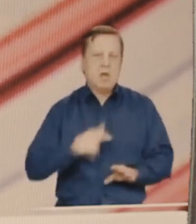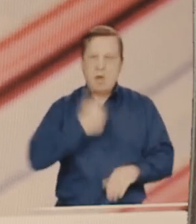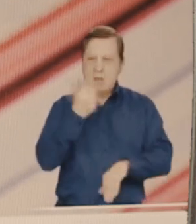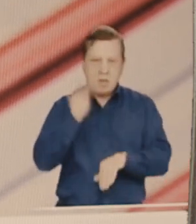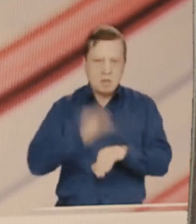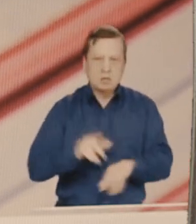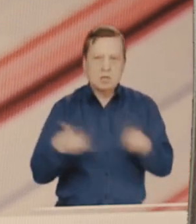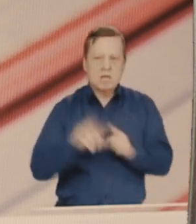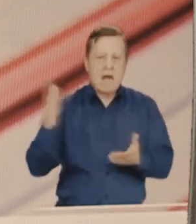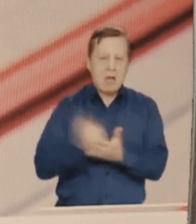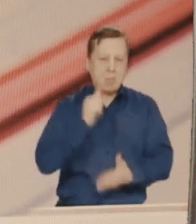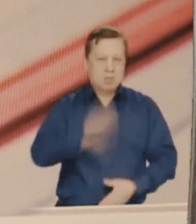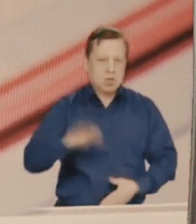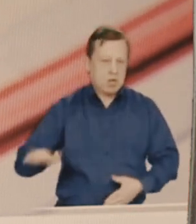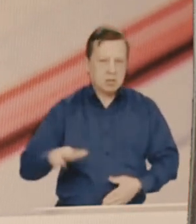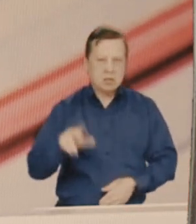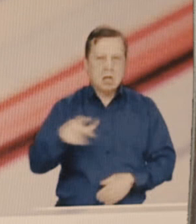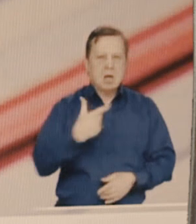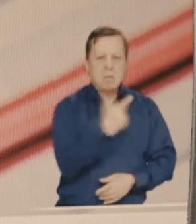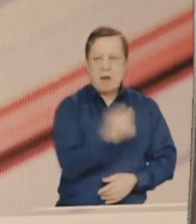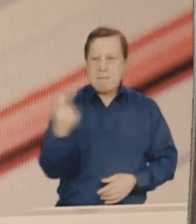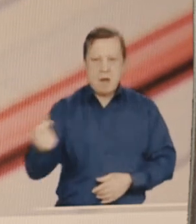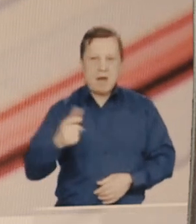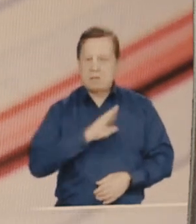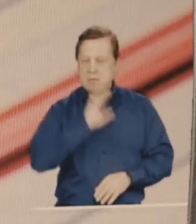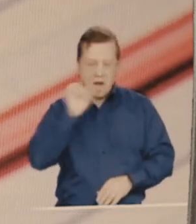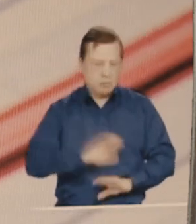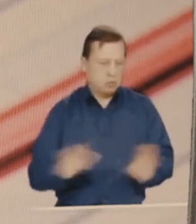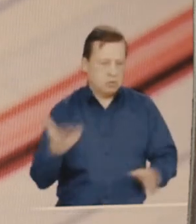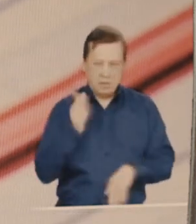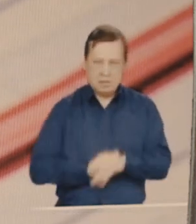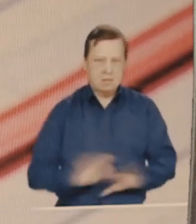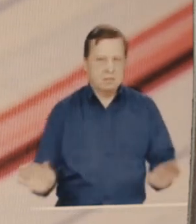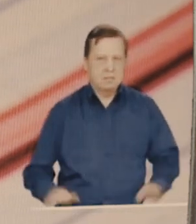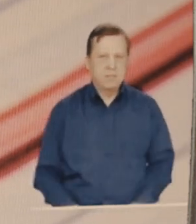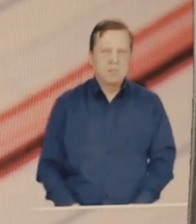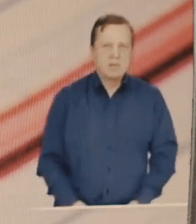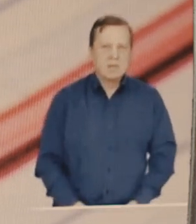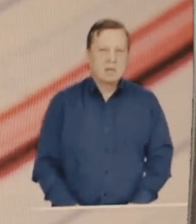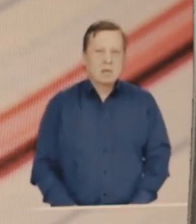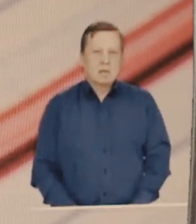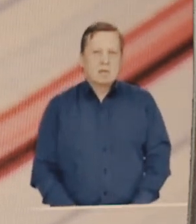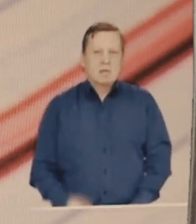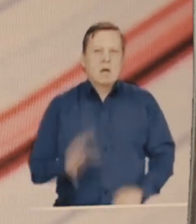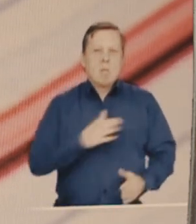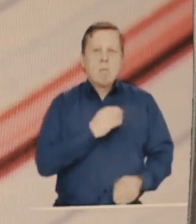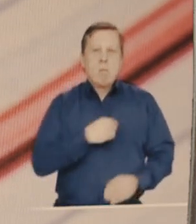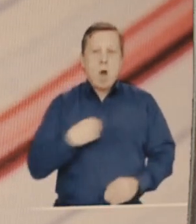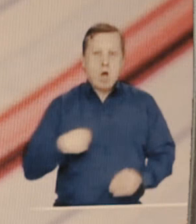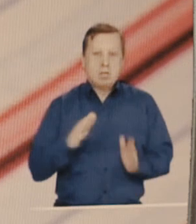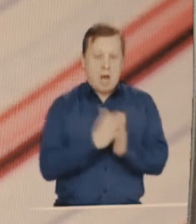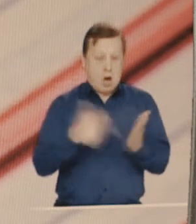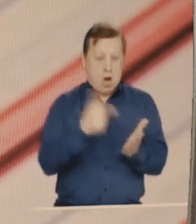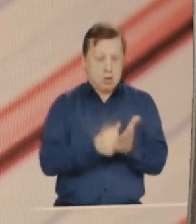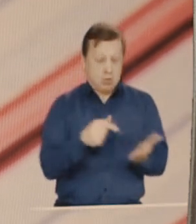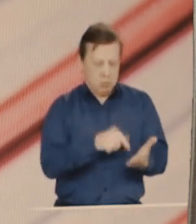broń Boże, adopcję dzieci przez pary jednopłciowe, jest to absolutnie wykluczone. Natomiast, zresztą dzisiaj polska konstytucja absolutnie na to nie